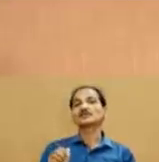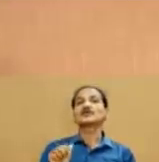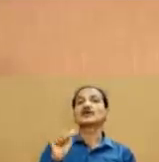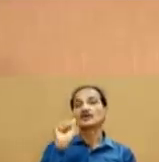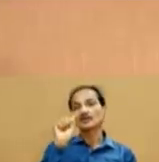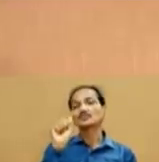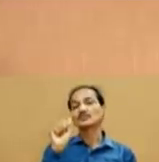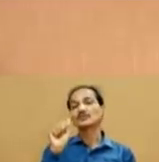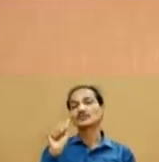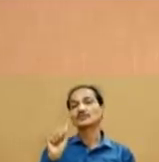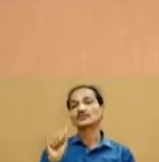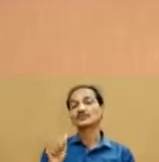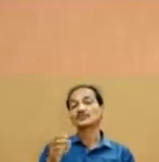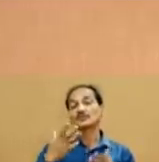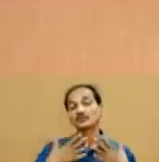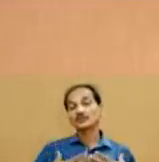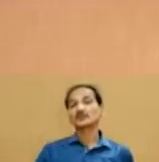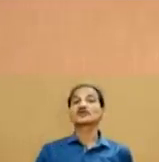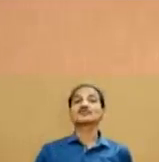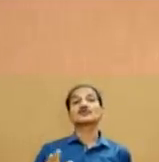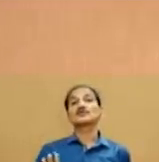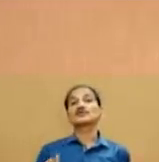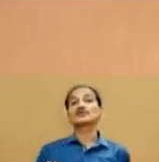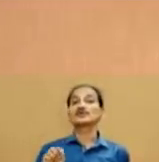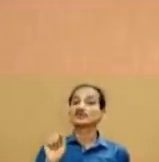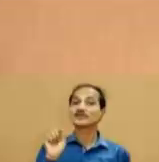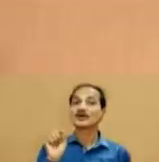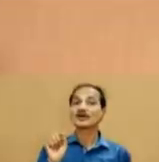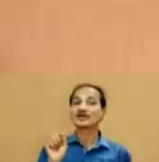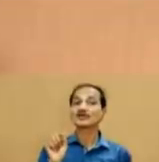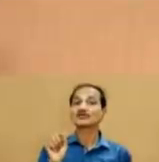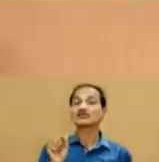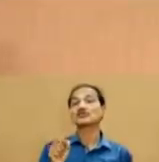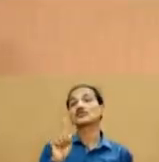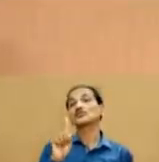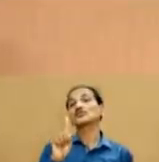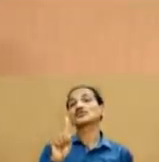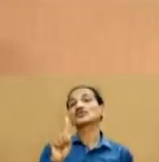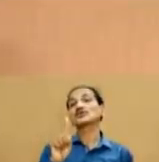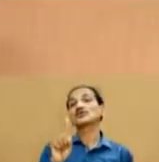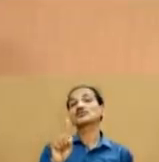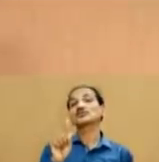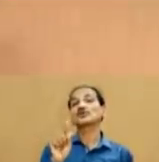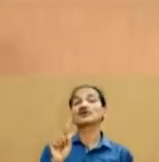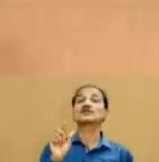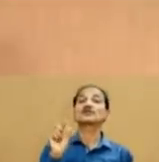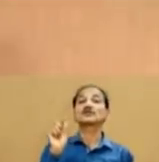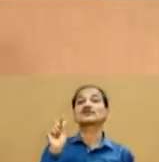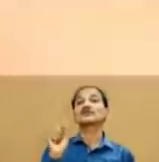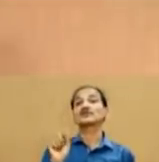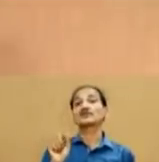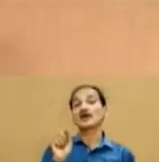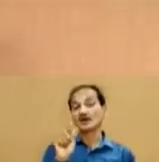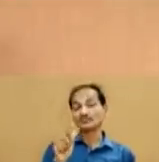ଅଛନ୍ତି, ତାହାର ଏକମାତ୍ର କାରଣ ହେଲା ଆପଣ ହେଉଛନ୍ତି ଲାଇନ୍ରୁ ଓହରି ଯାଇଥିବା ସେଇ